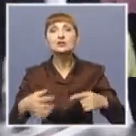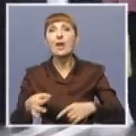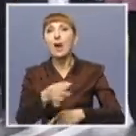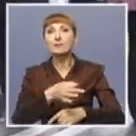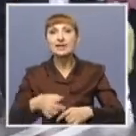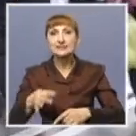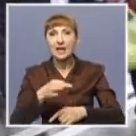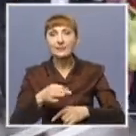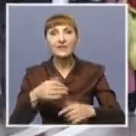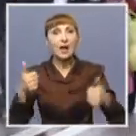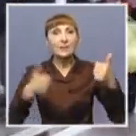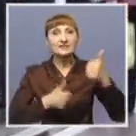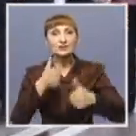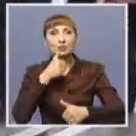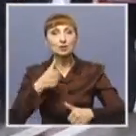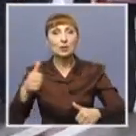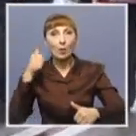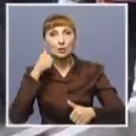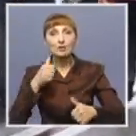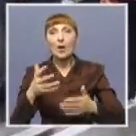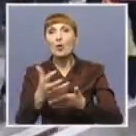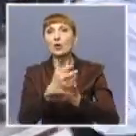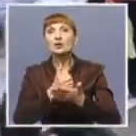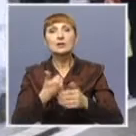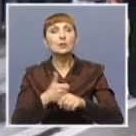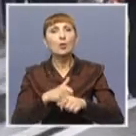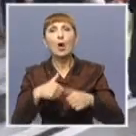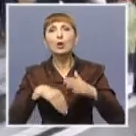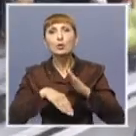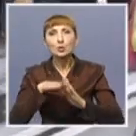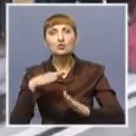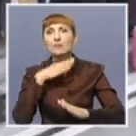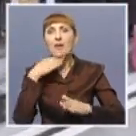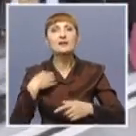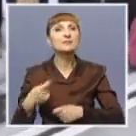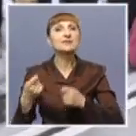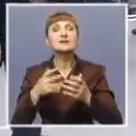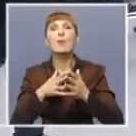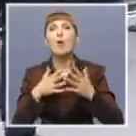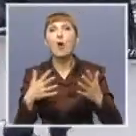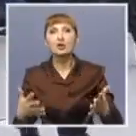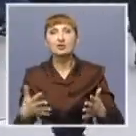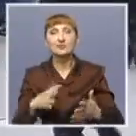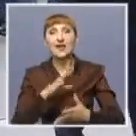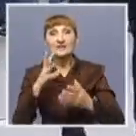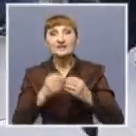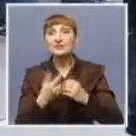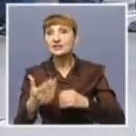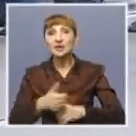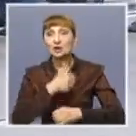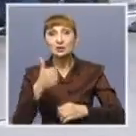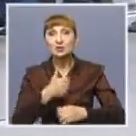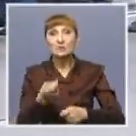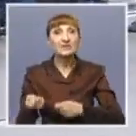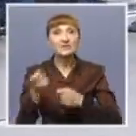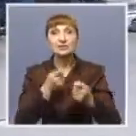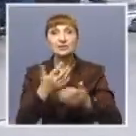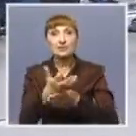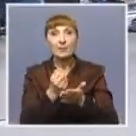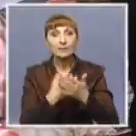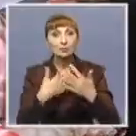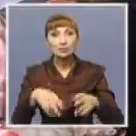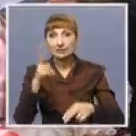областями. По сравнению с прошлым годом урожай намного лучше, и мяса мы привезли больше. Всего за несколько часов привезенные запасы